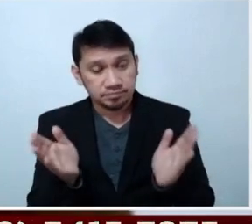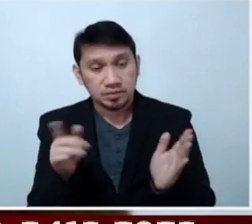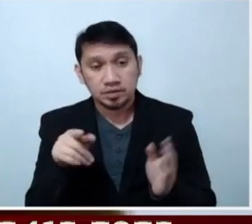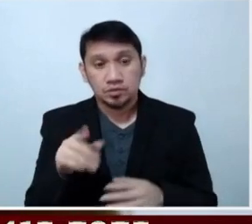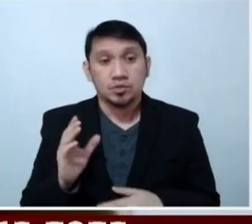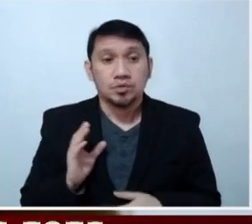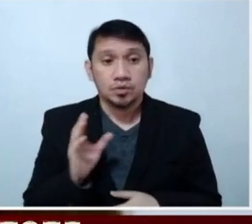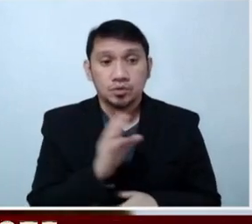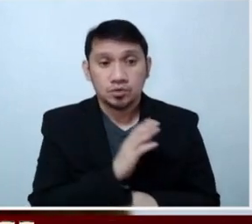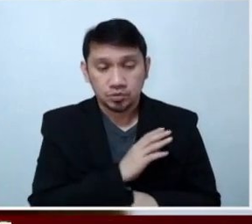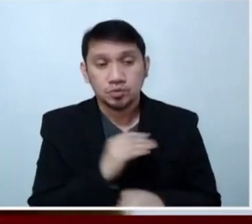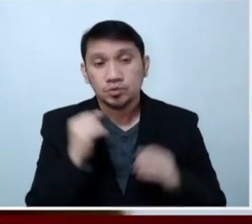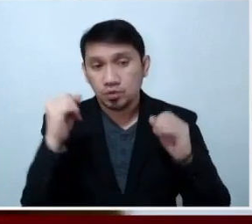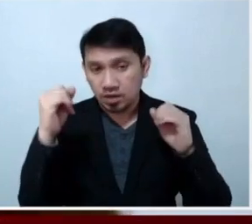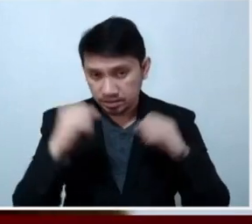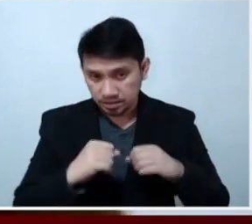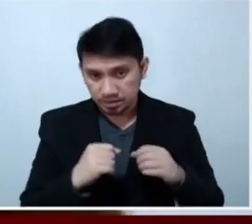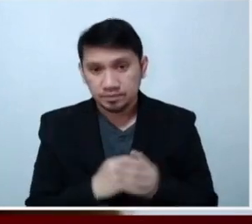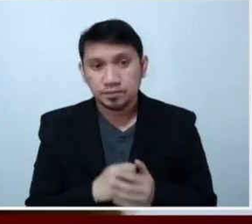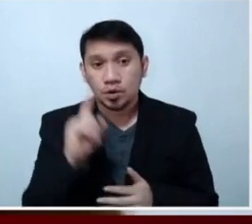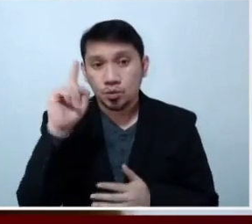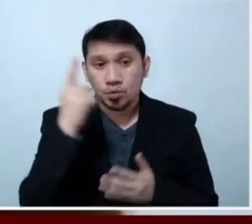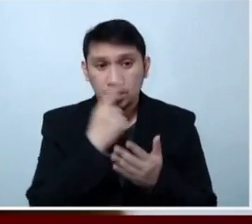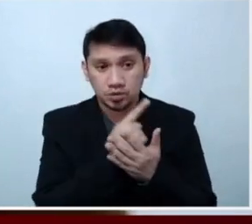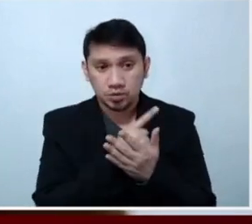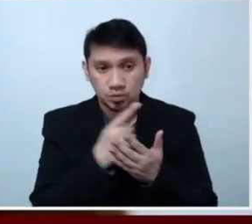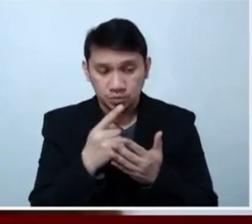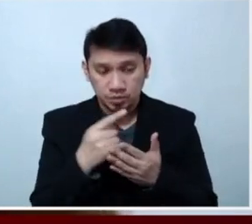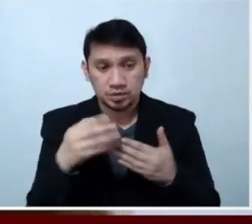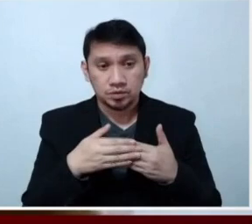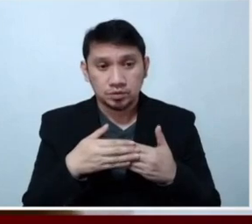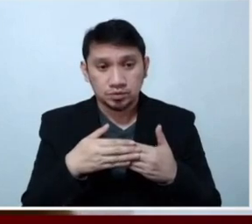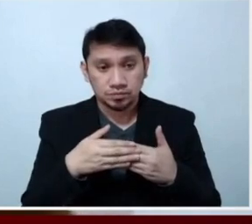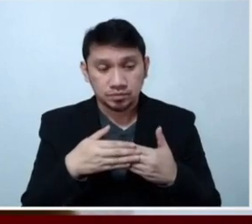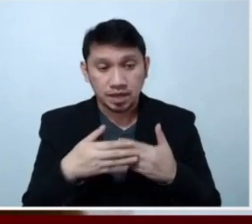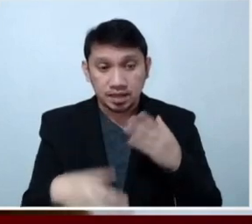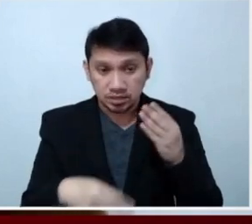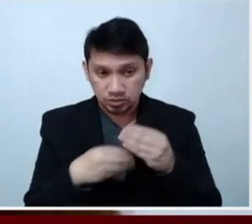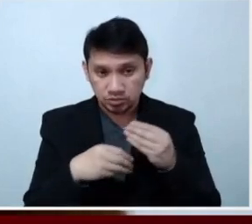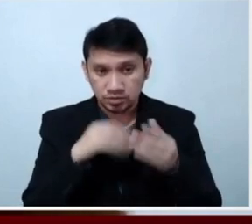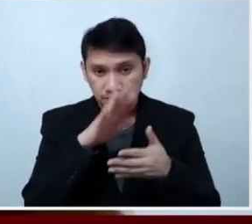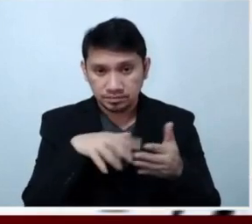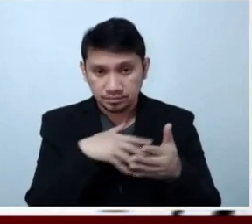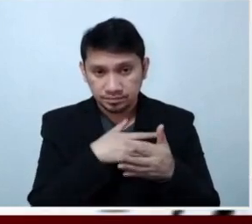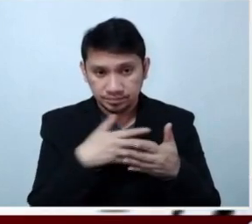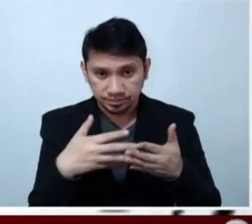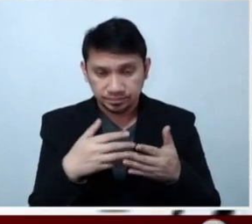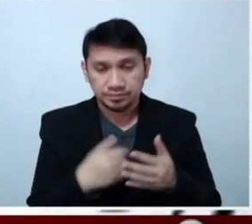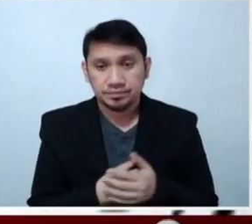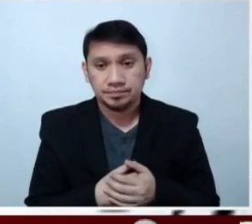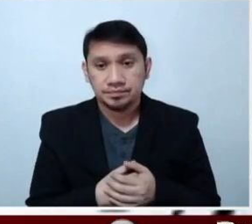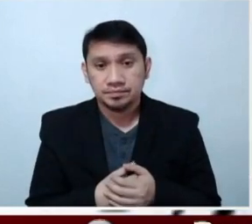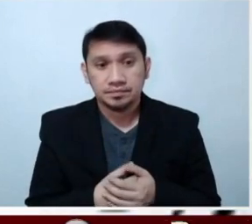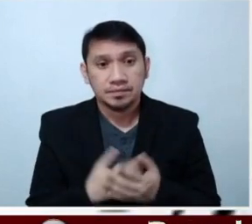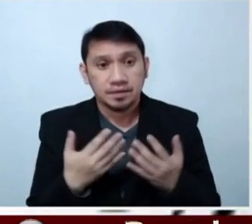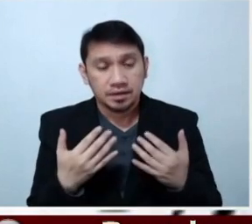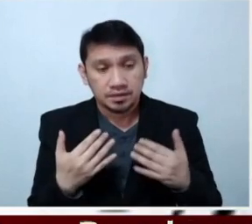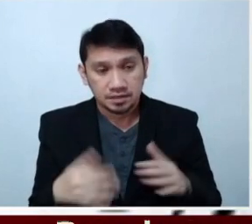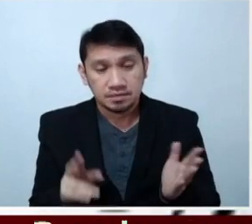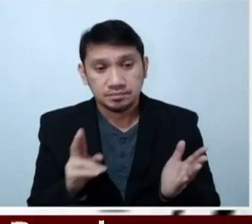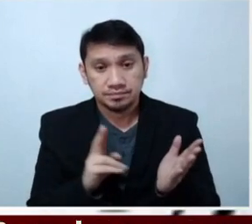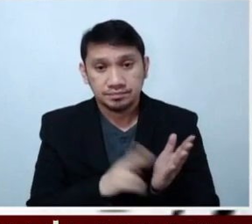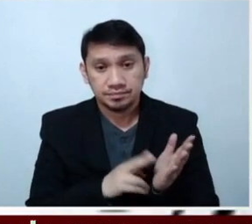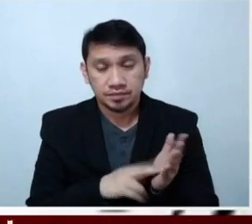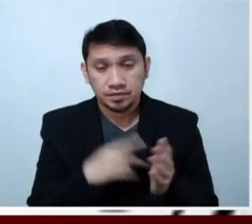mamabatas na pumayag sa 1 linggong extension lang pagkatapos ng paghahain ng Certificates of Candidacy sa